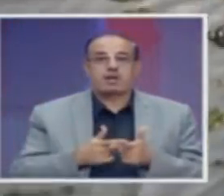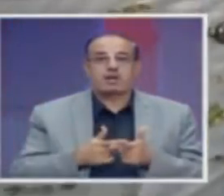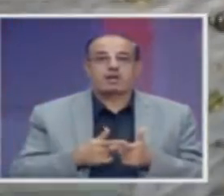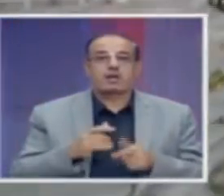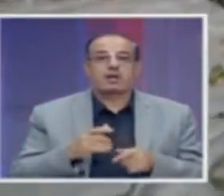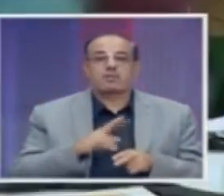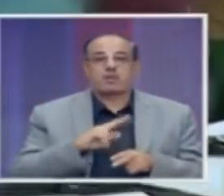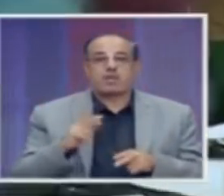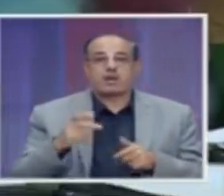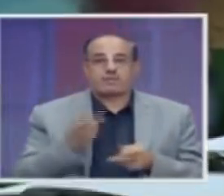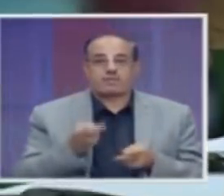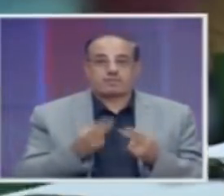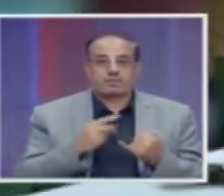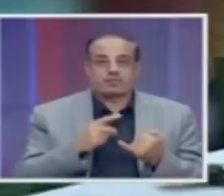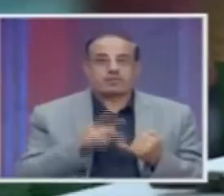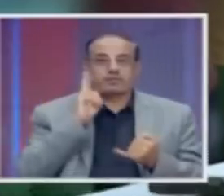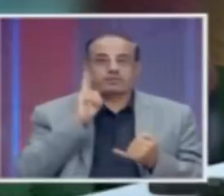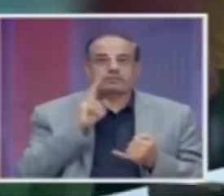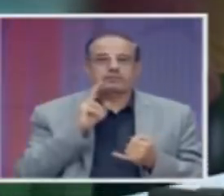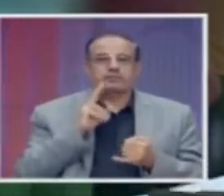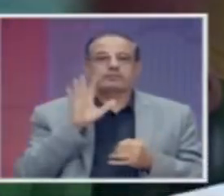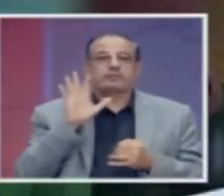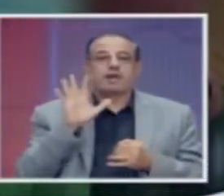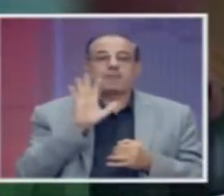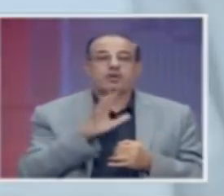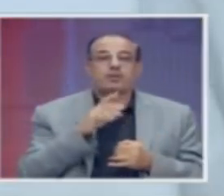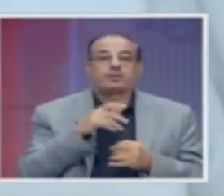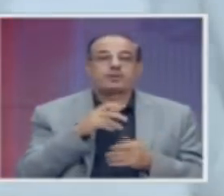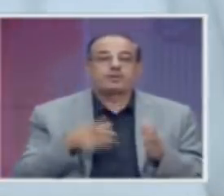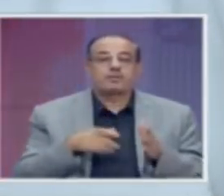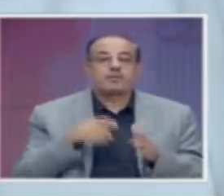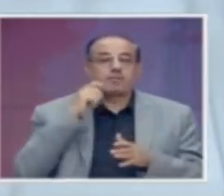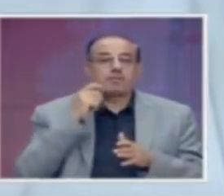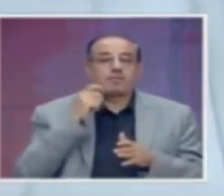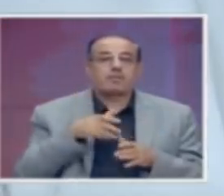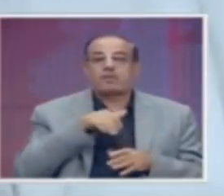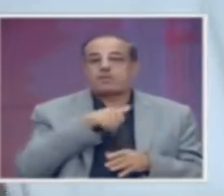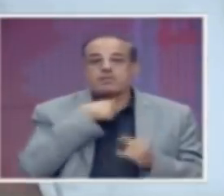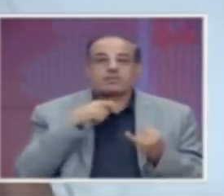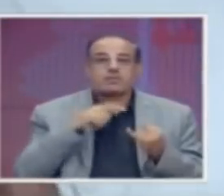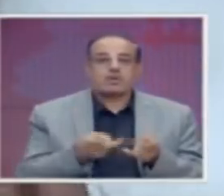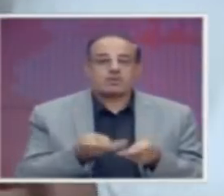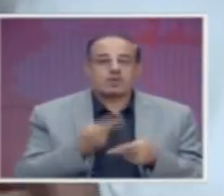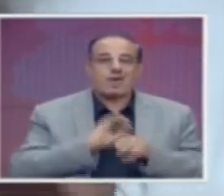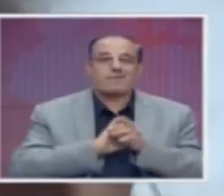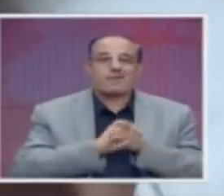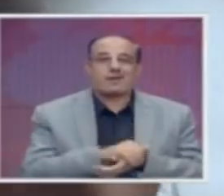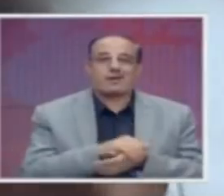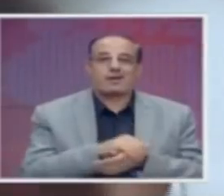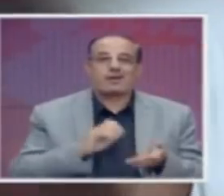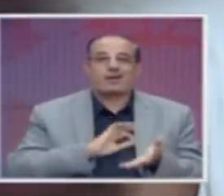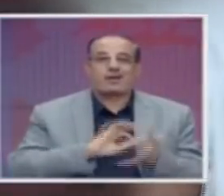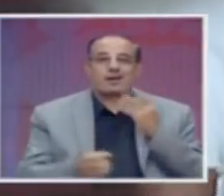سرقة متنوع، وتم كشف غموض 55 حادث ما بين قتل عمد وسرقة بالإكراه وحريق